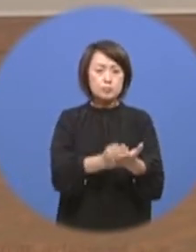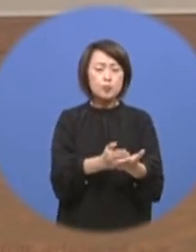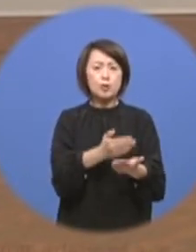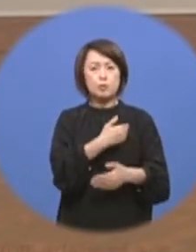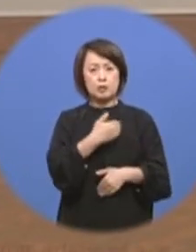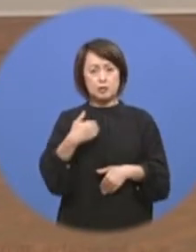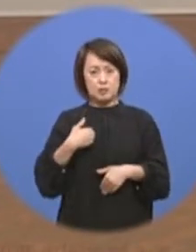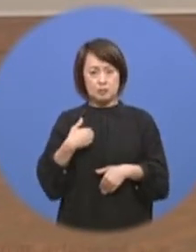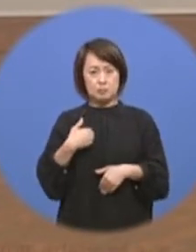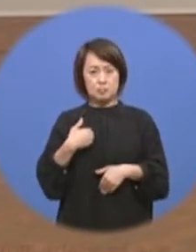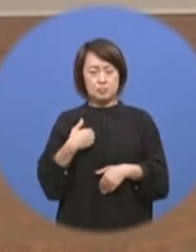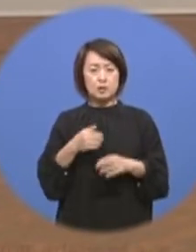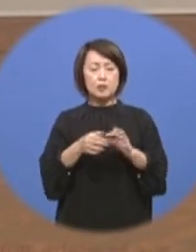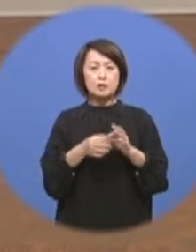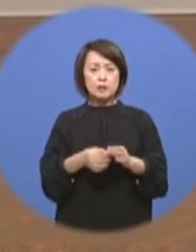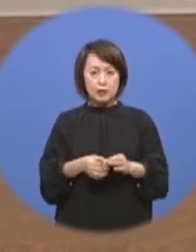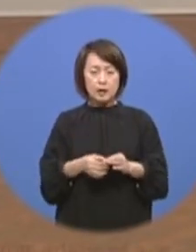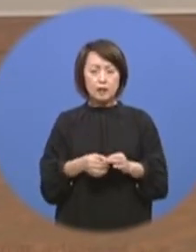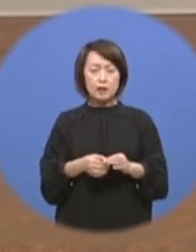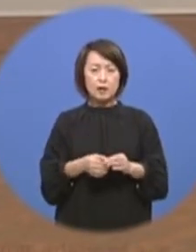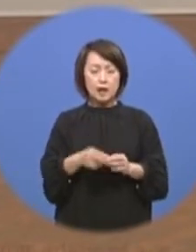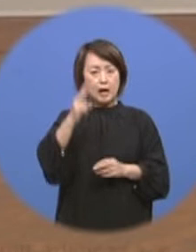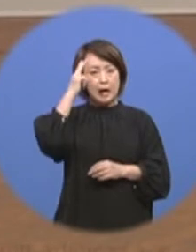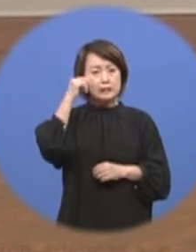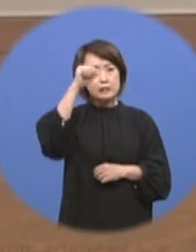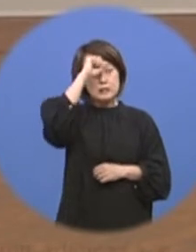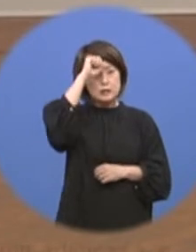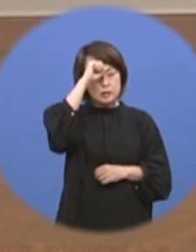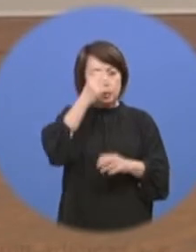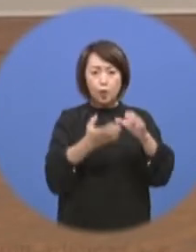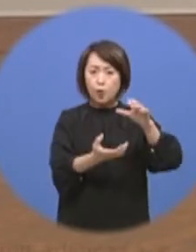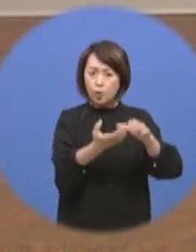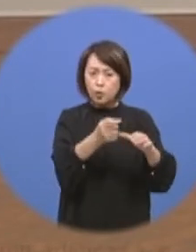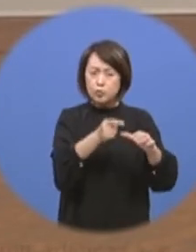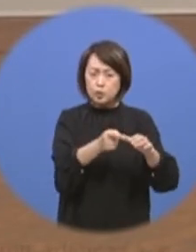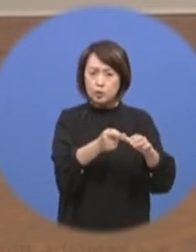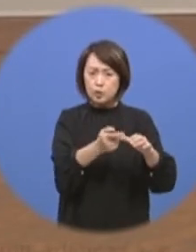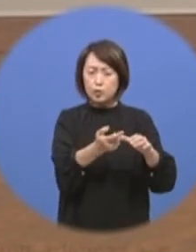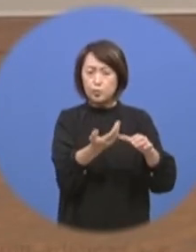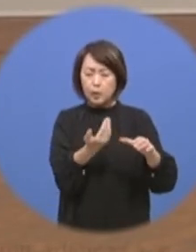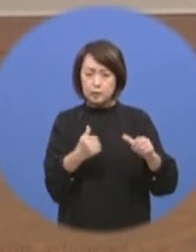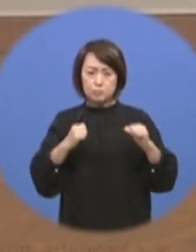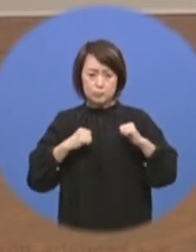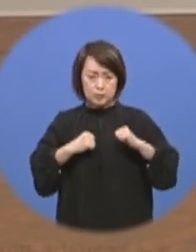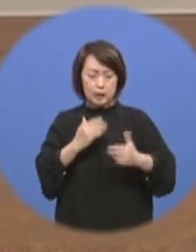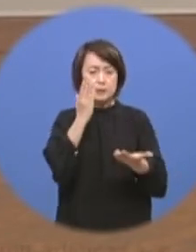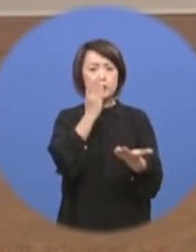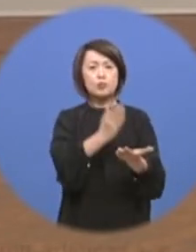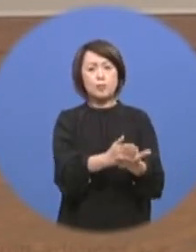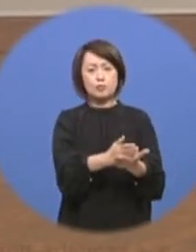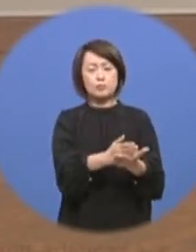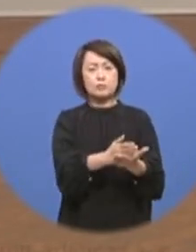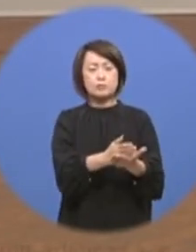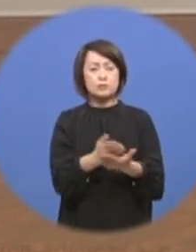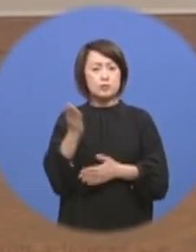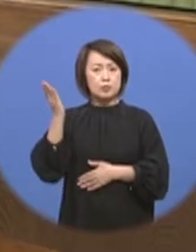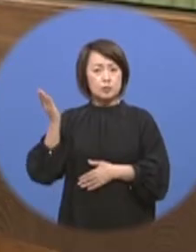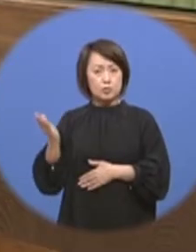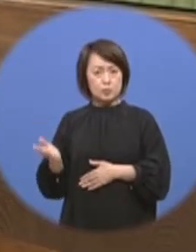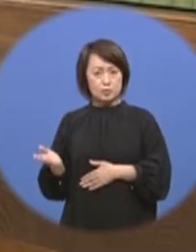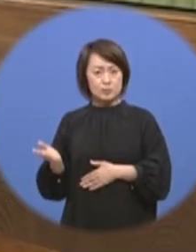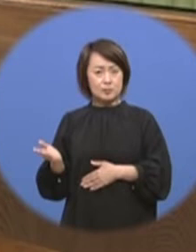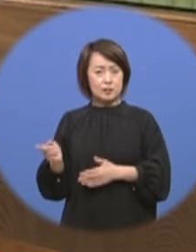認知症になる方飛べるということを一生懸命やろうというのでここに書いてありますような対応